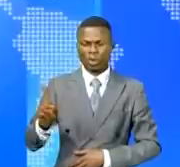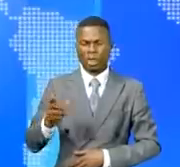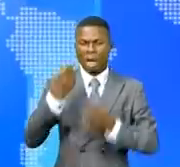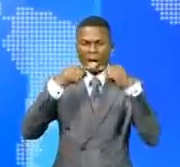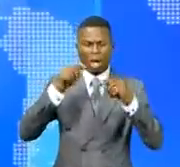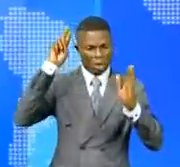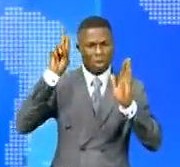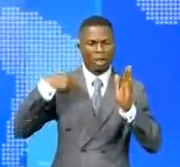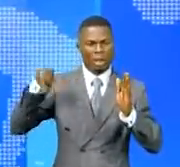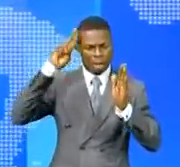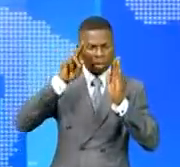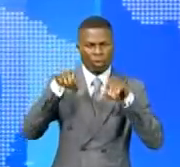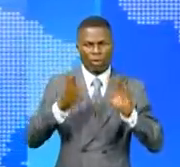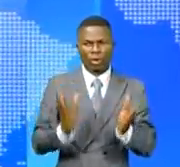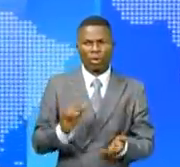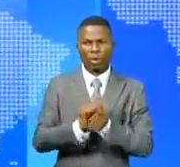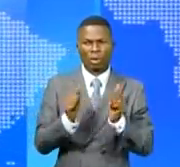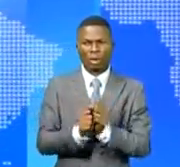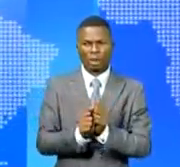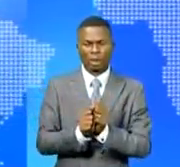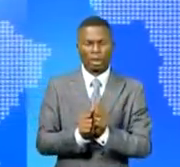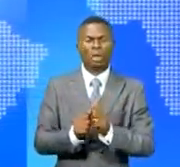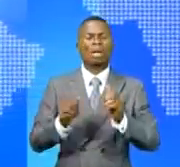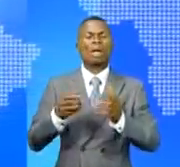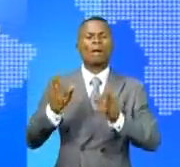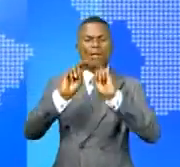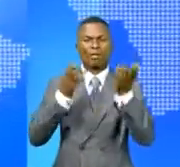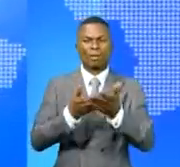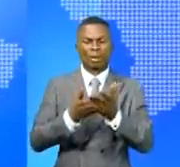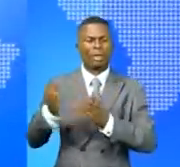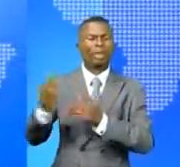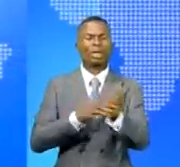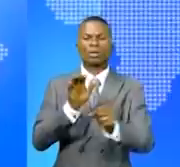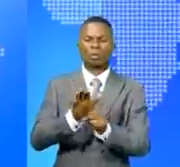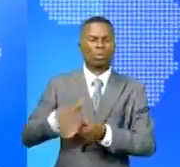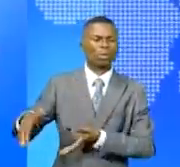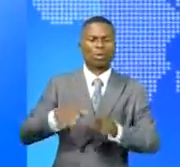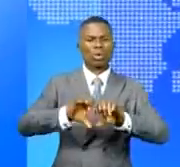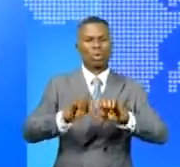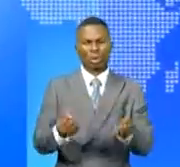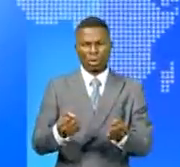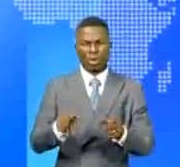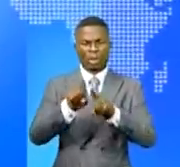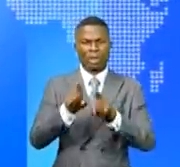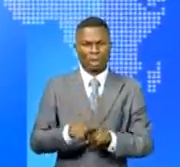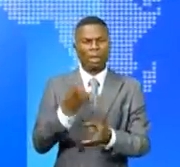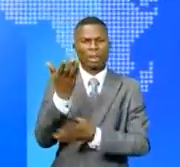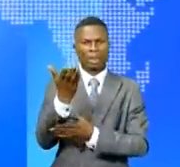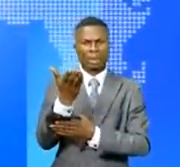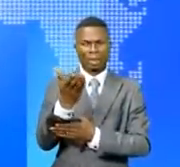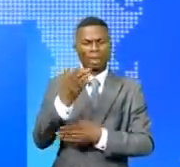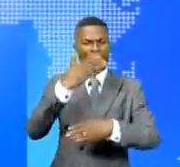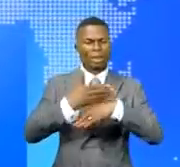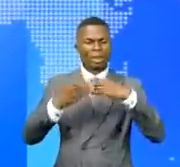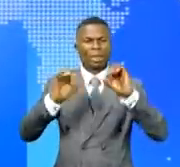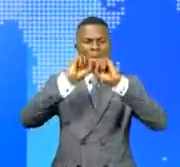congolais sur l'état actuel de la route Bukavu-Kamituga en délabrement très avancé, mais également elle demande l'entreprise